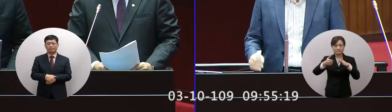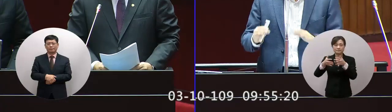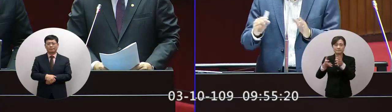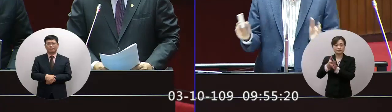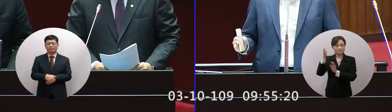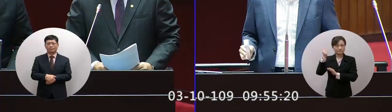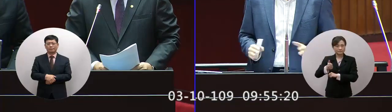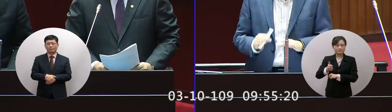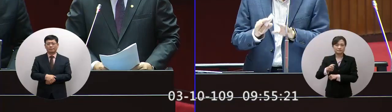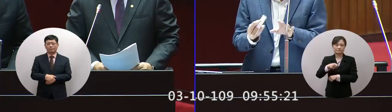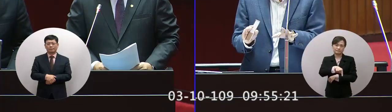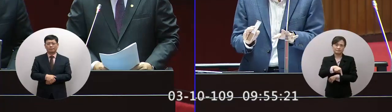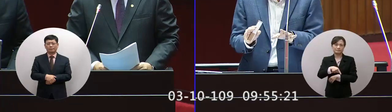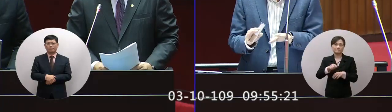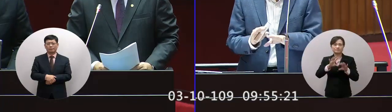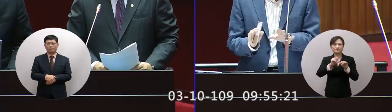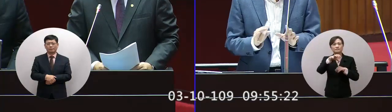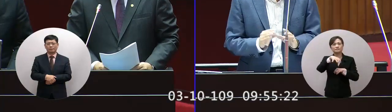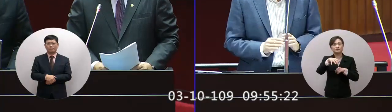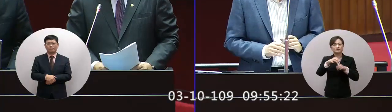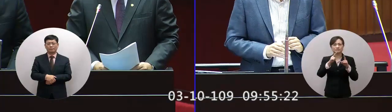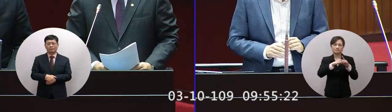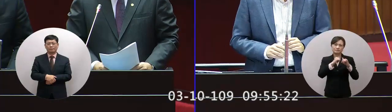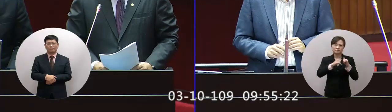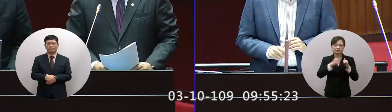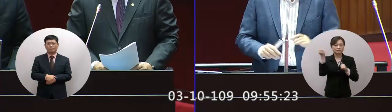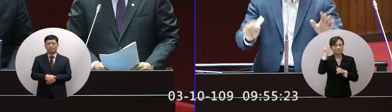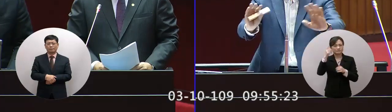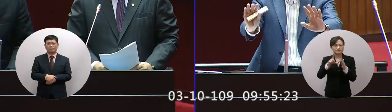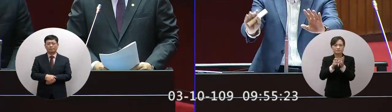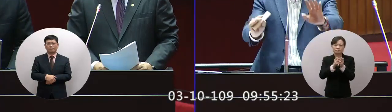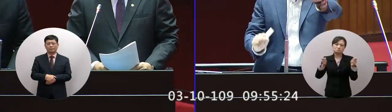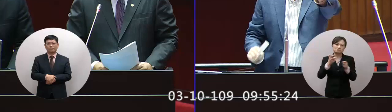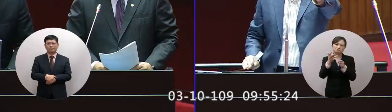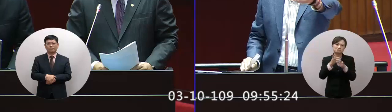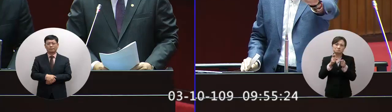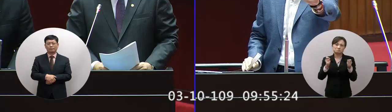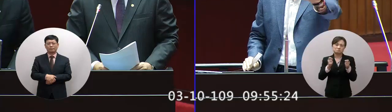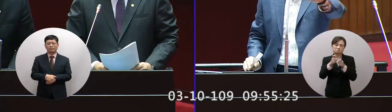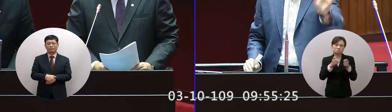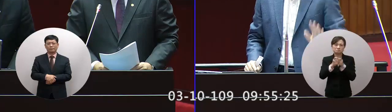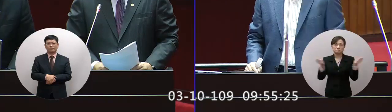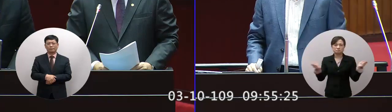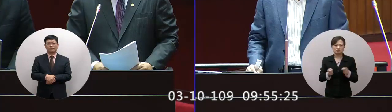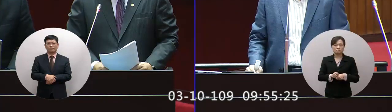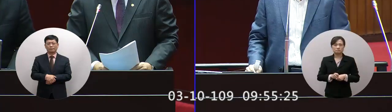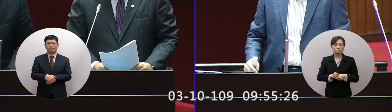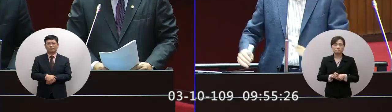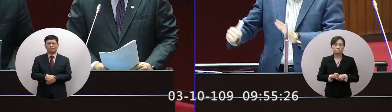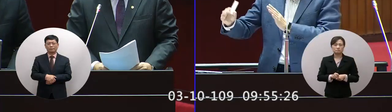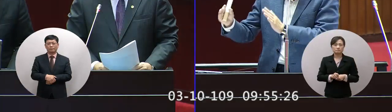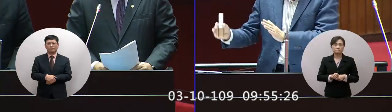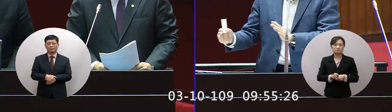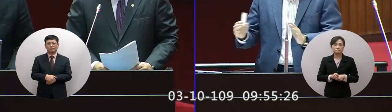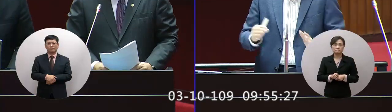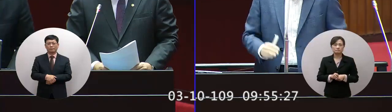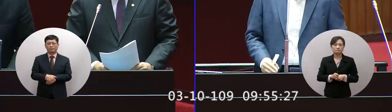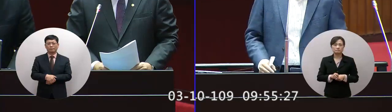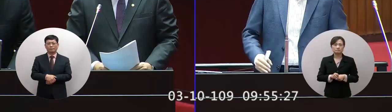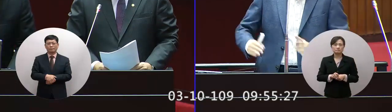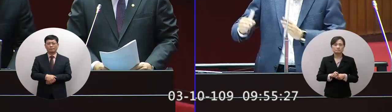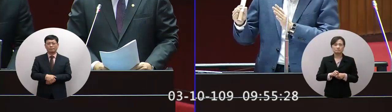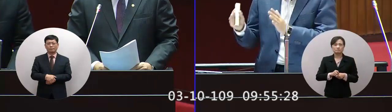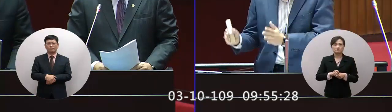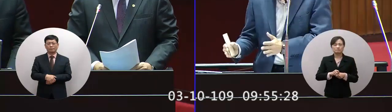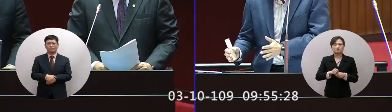长，其实我们地方的乡亲因为听这个已经大概8年到10年的，我倒不是讲说跟院长有些是没有关系的，这故事有时候